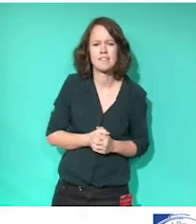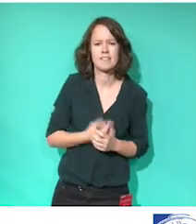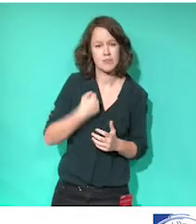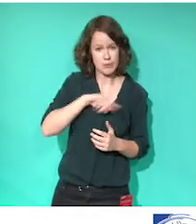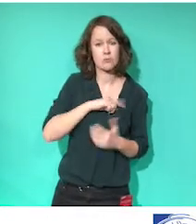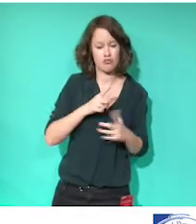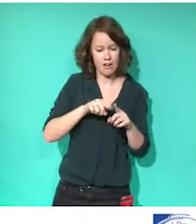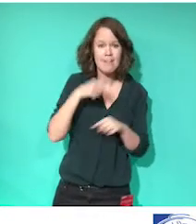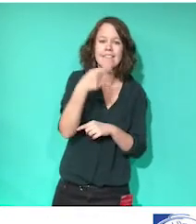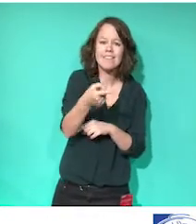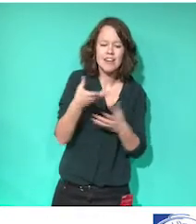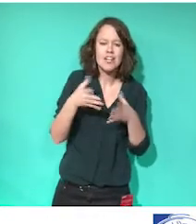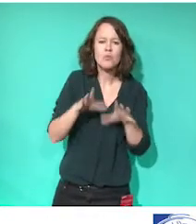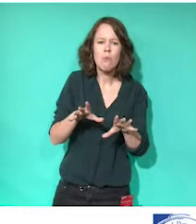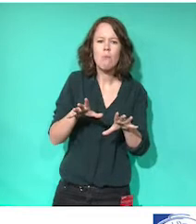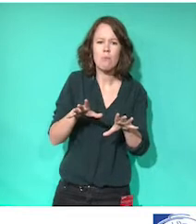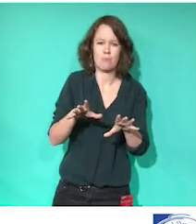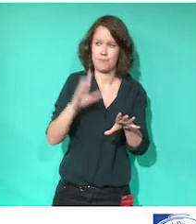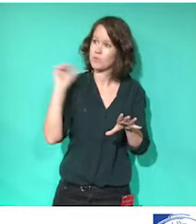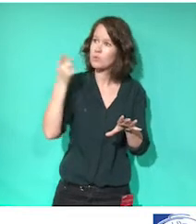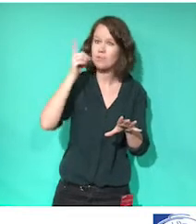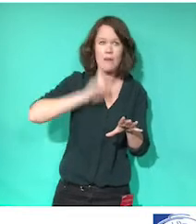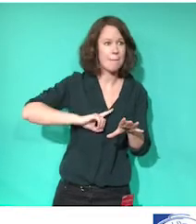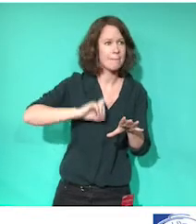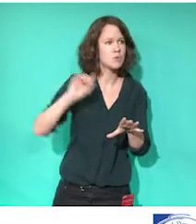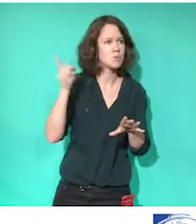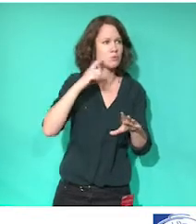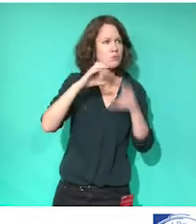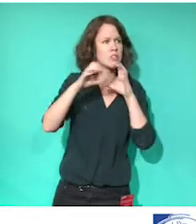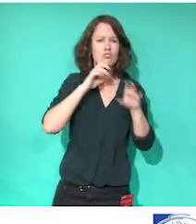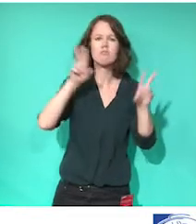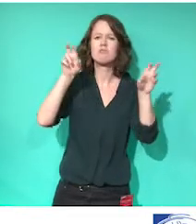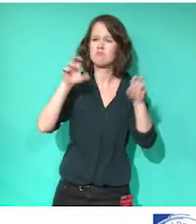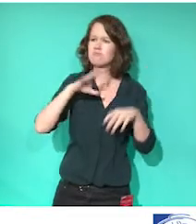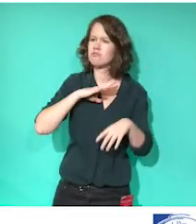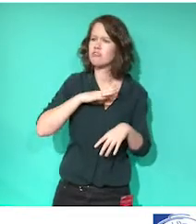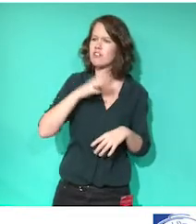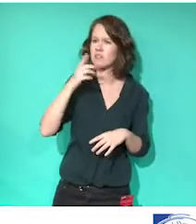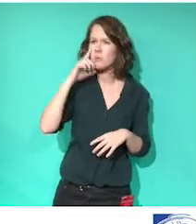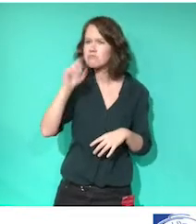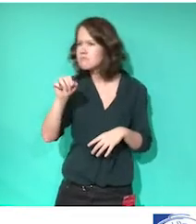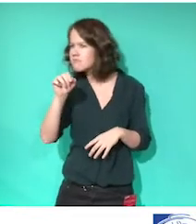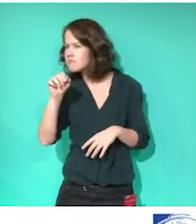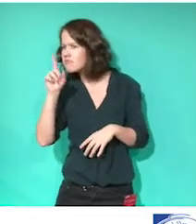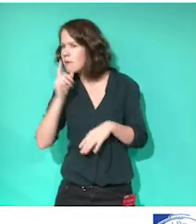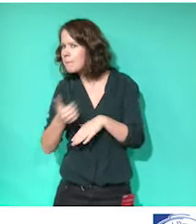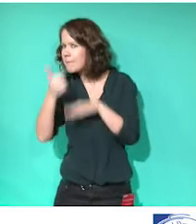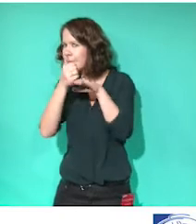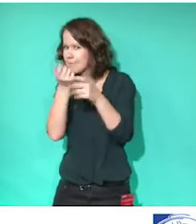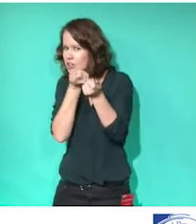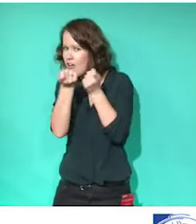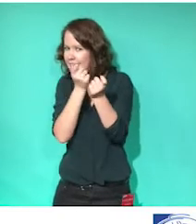d'une réunion qui va être organisée par toute femme et toute communicante. Je pense que Laurence est là dans l'assistance, Laurence Belaski, qui a